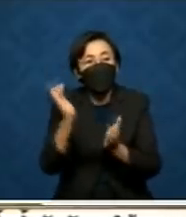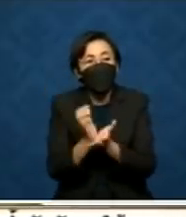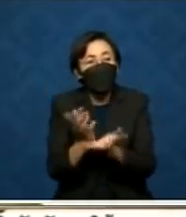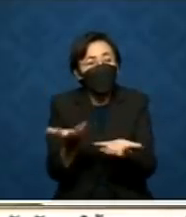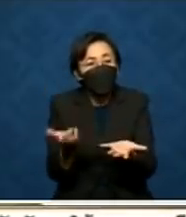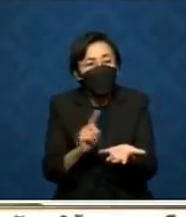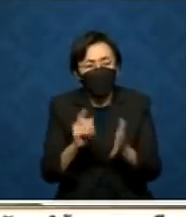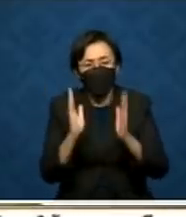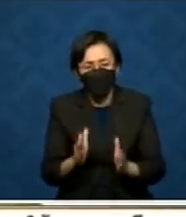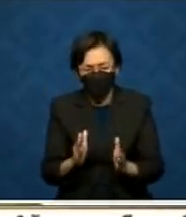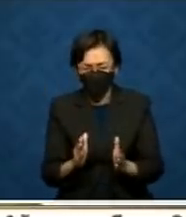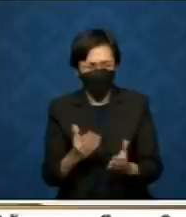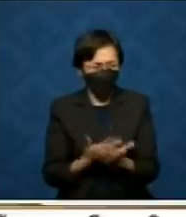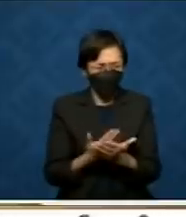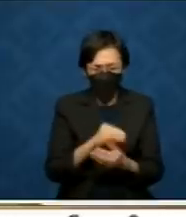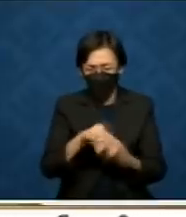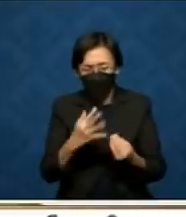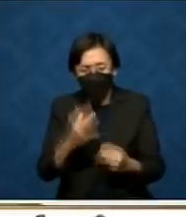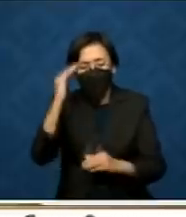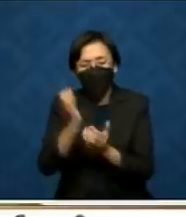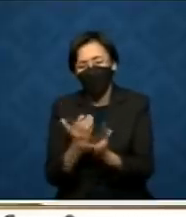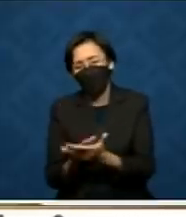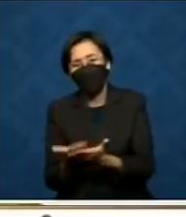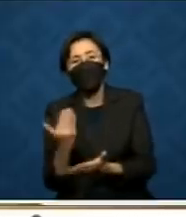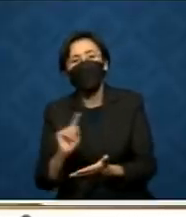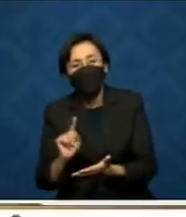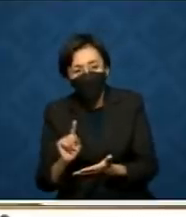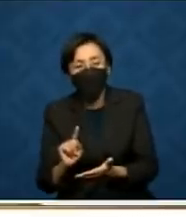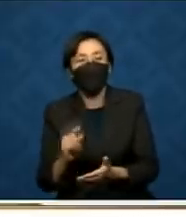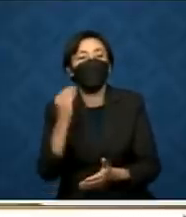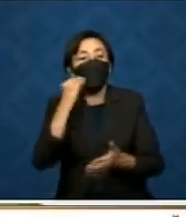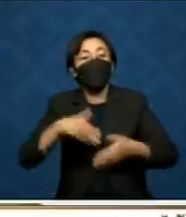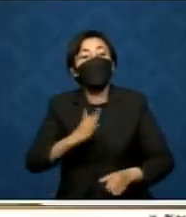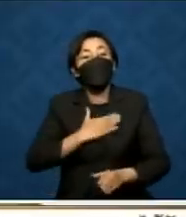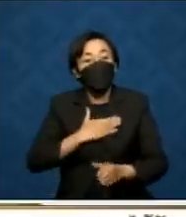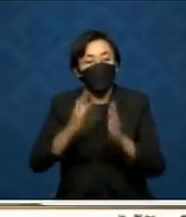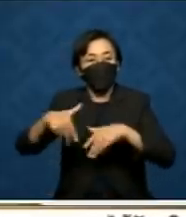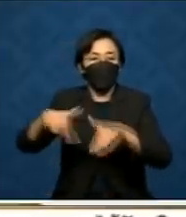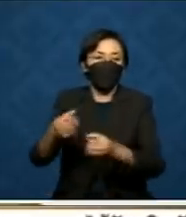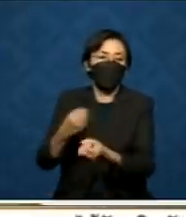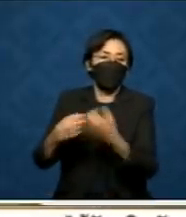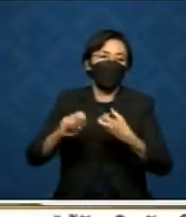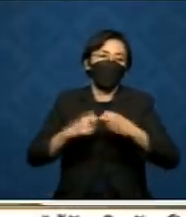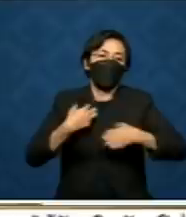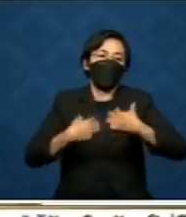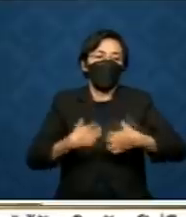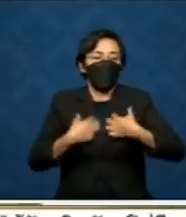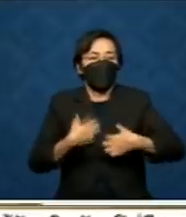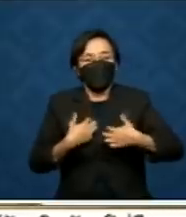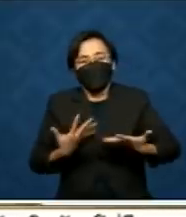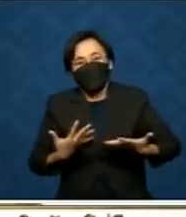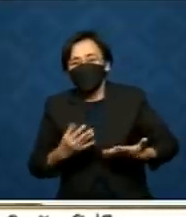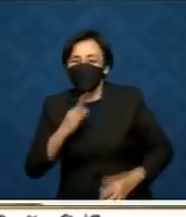คนจะตายไปทำไมอ่ะที่บ้านผมก็มีร้องเรียนมาสิคือทุกข์ของชาวบ้านมัน